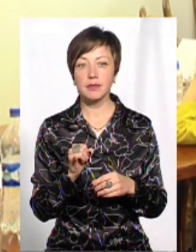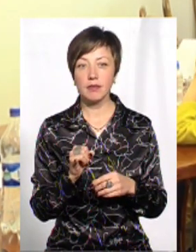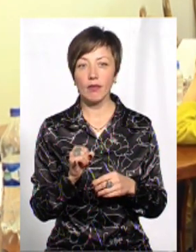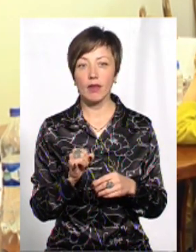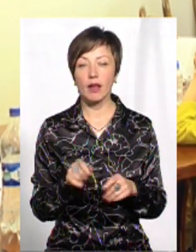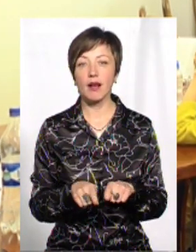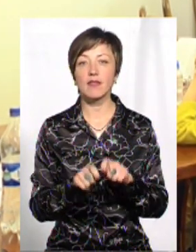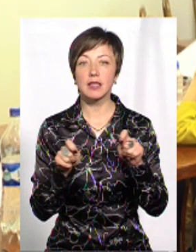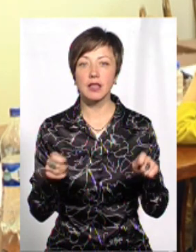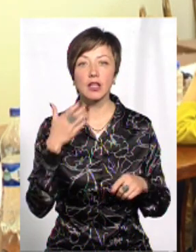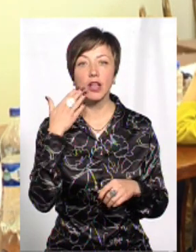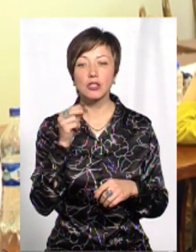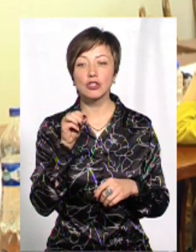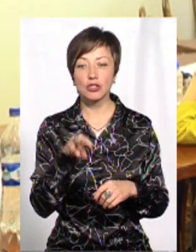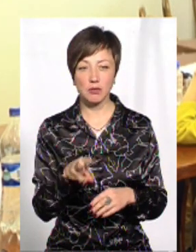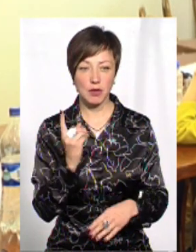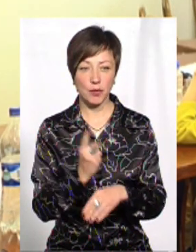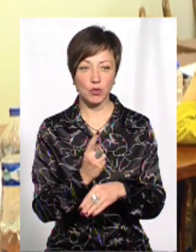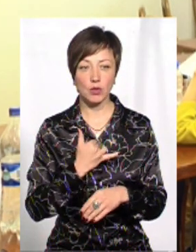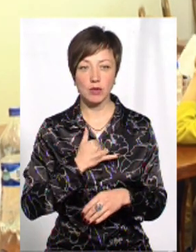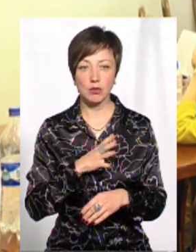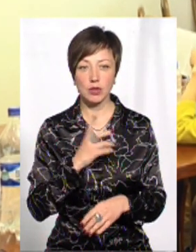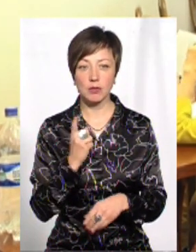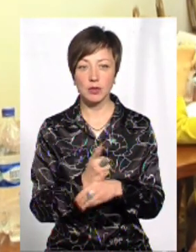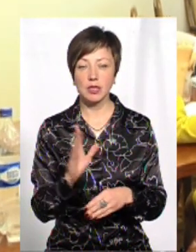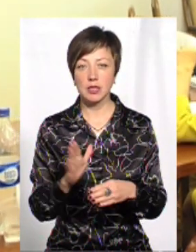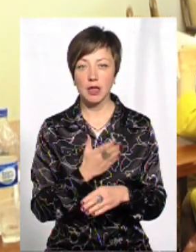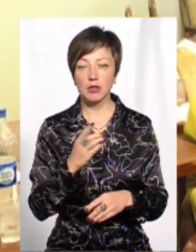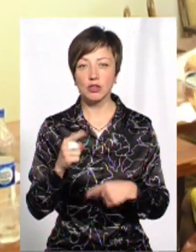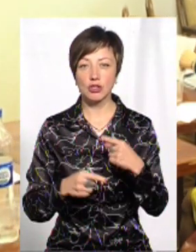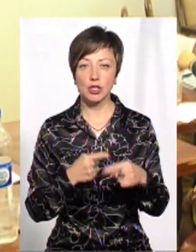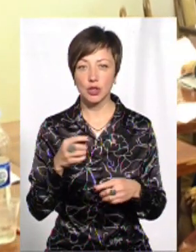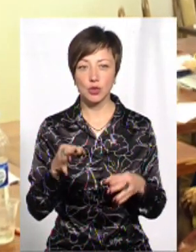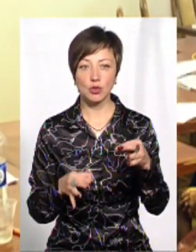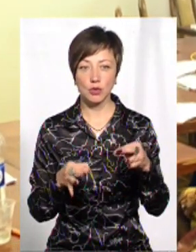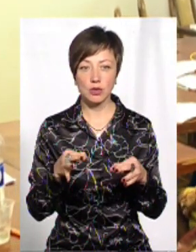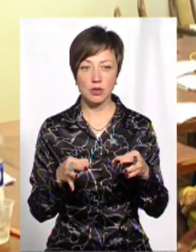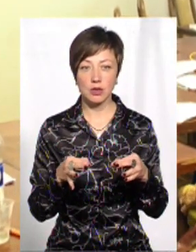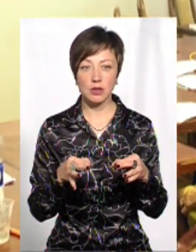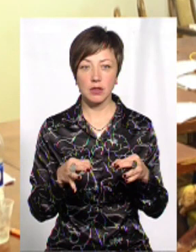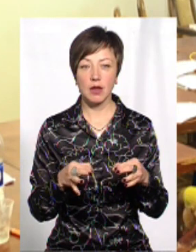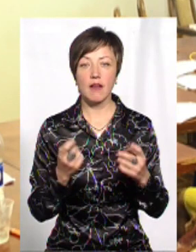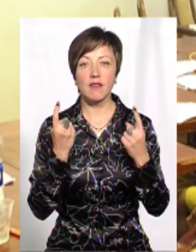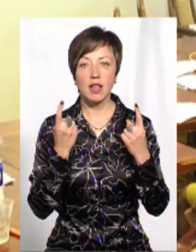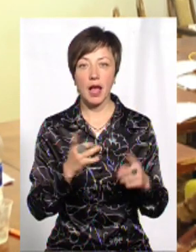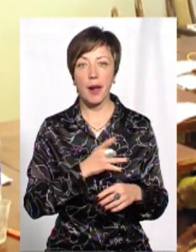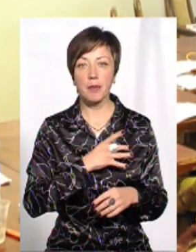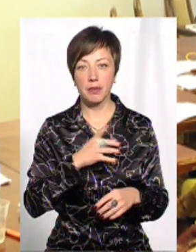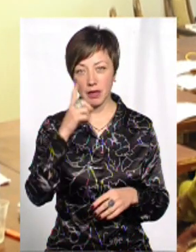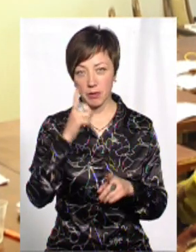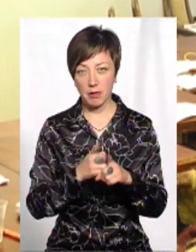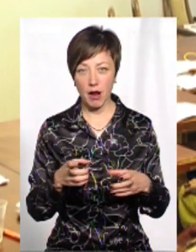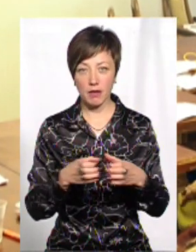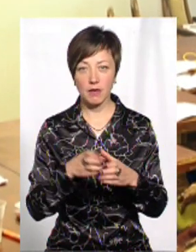відкрити значно легше. Єдине, що у нас було заборонено і знято через суд, це Юсмалус, Велике Біле Братство. Ще